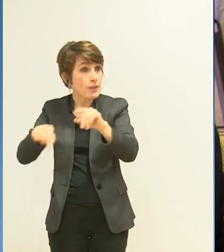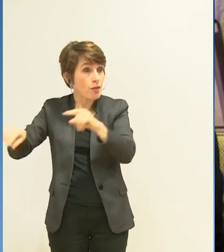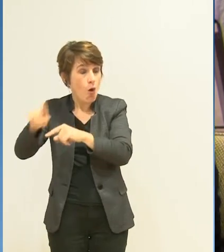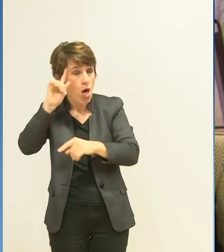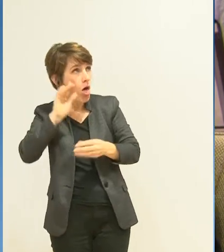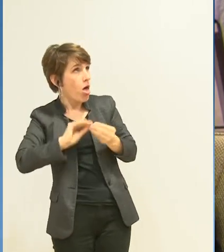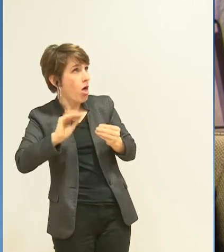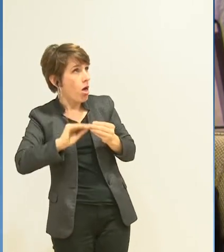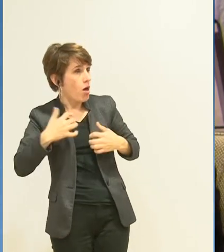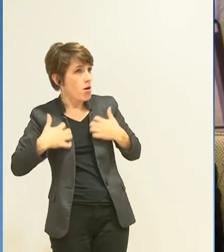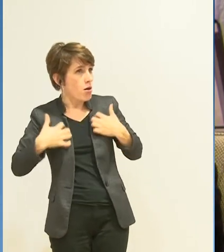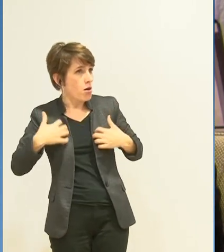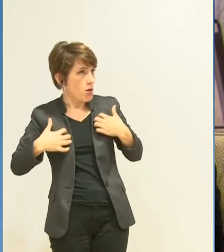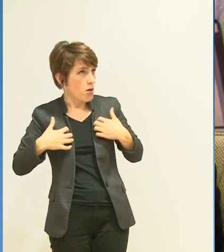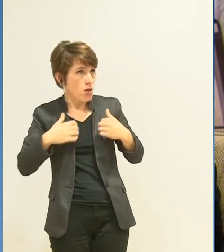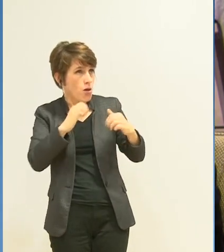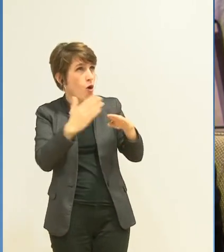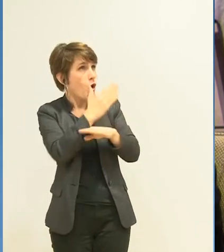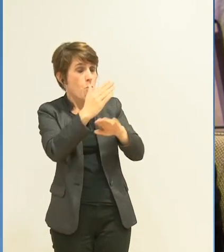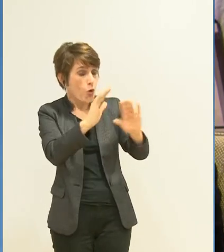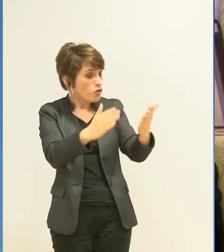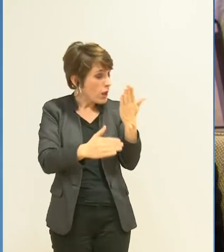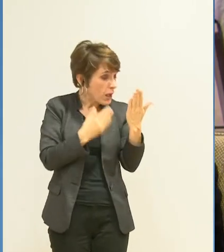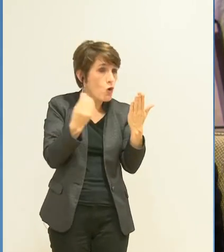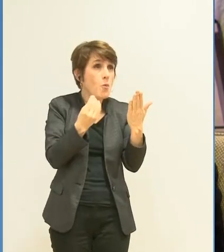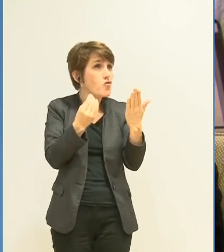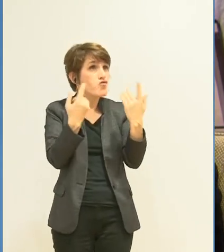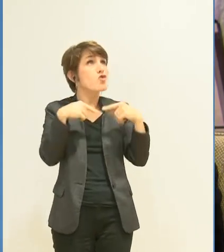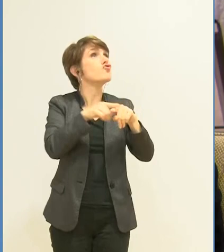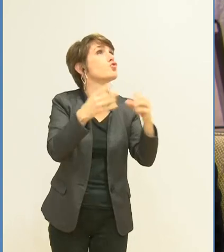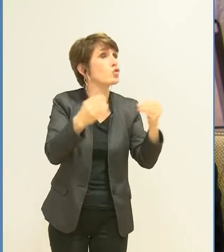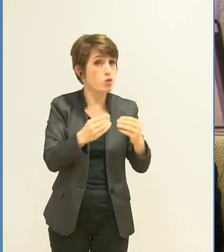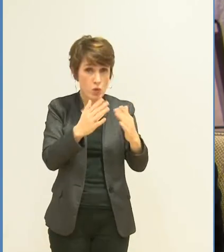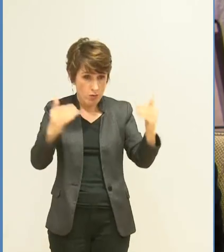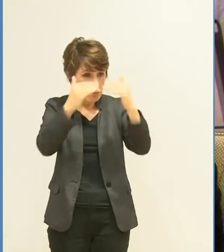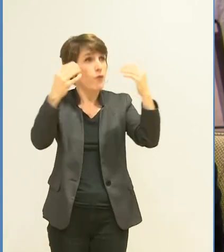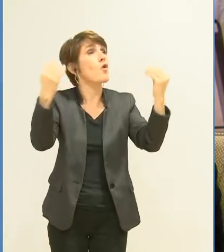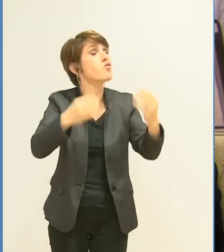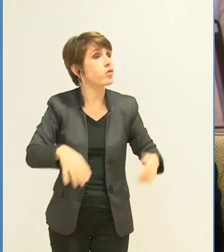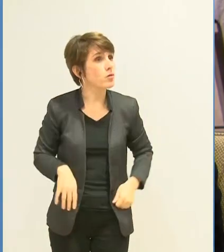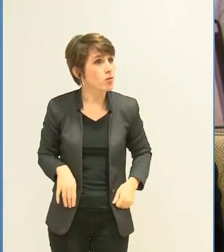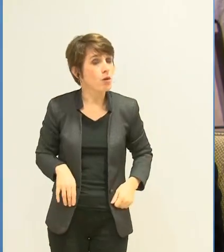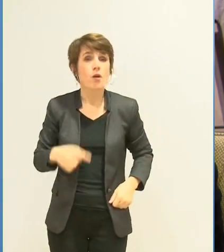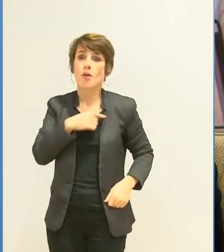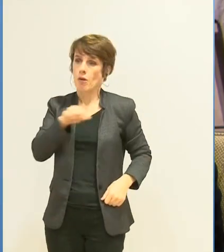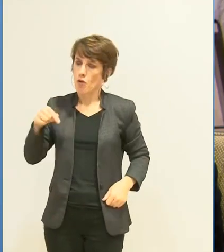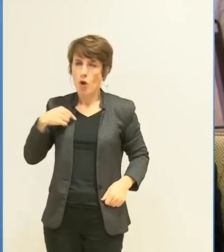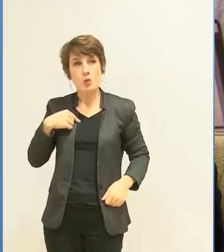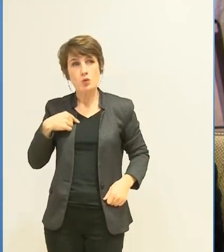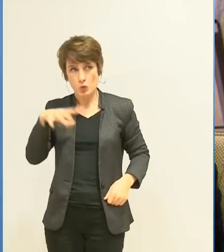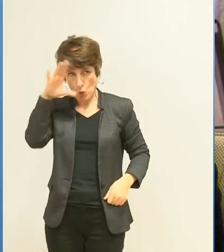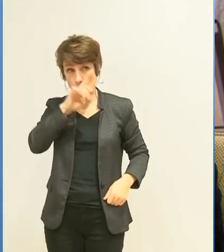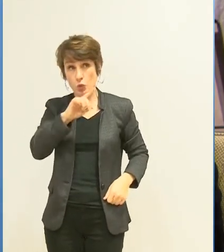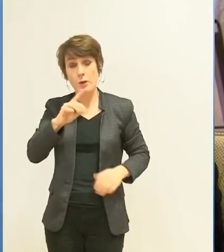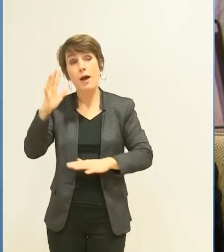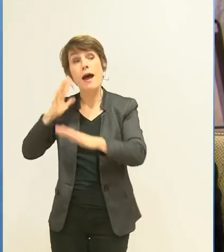resterait juste et équitable nous avons pas oublié les soi-disant experte expertise